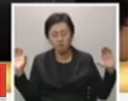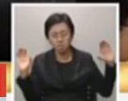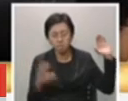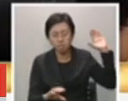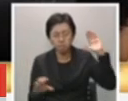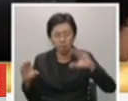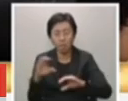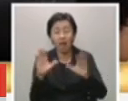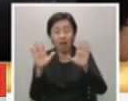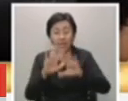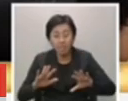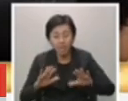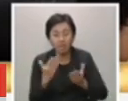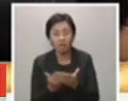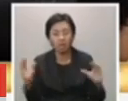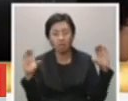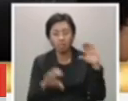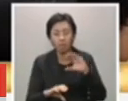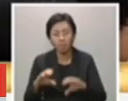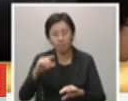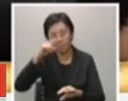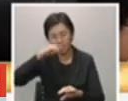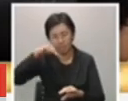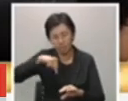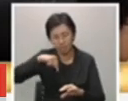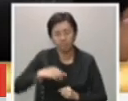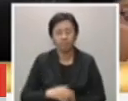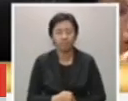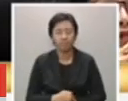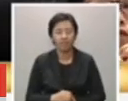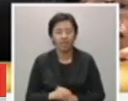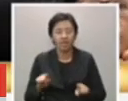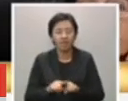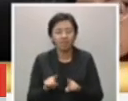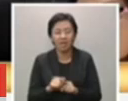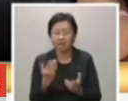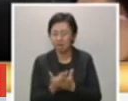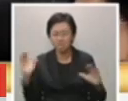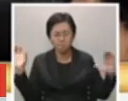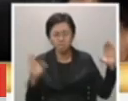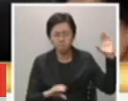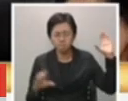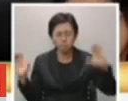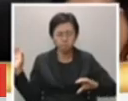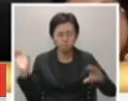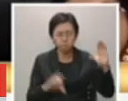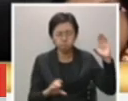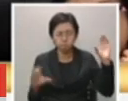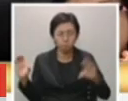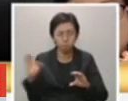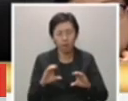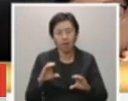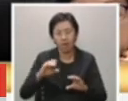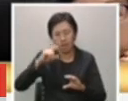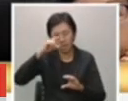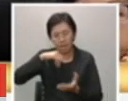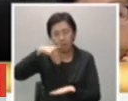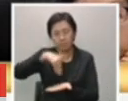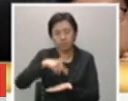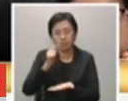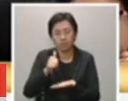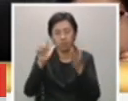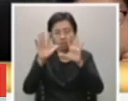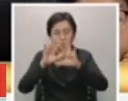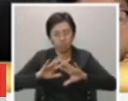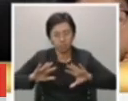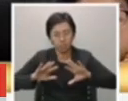เซียนเนี่ยมันไหลมาประเทศไทยหมดเหมือนกับเขื่อนแตกไหลเข้ามาที่ประเทศไทยเราเป็นศูนย์กลางของอาเซียน